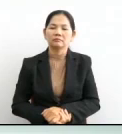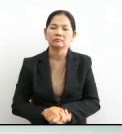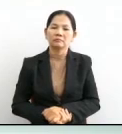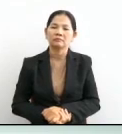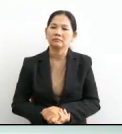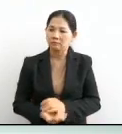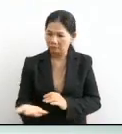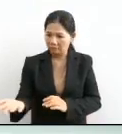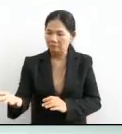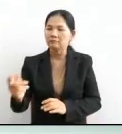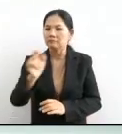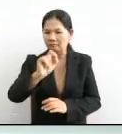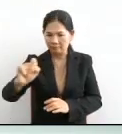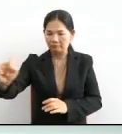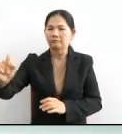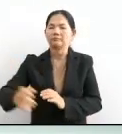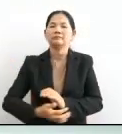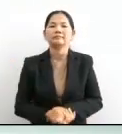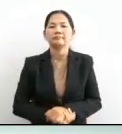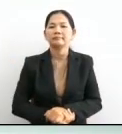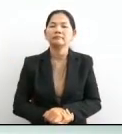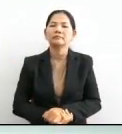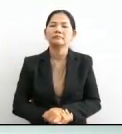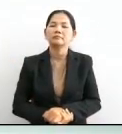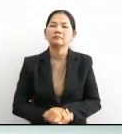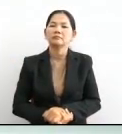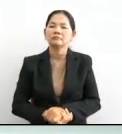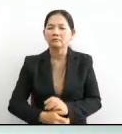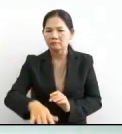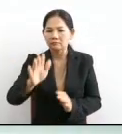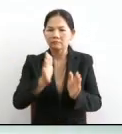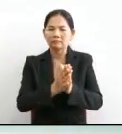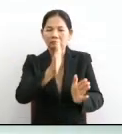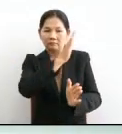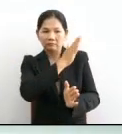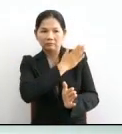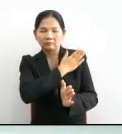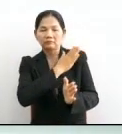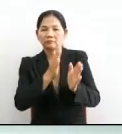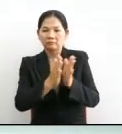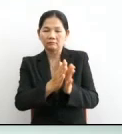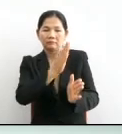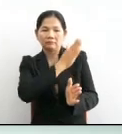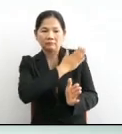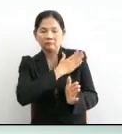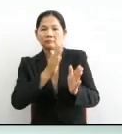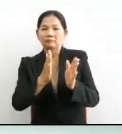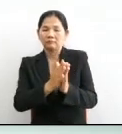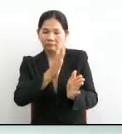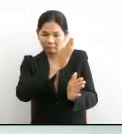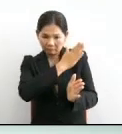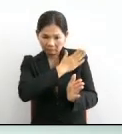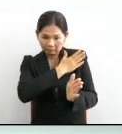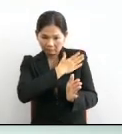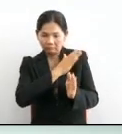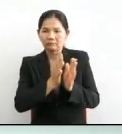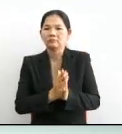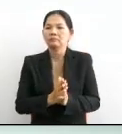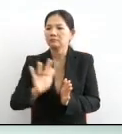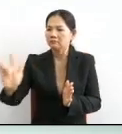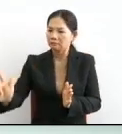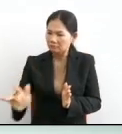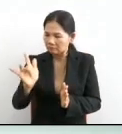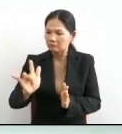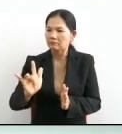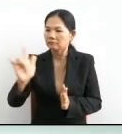chà chẳng con sẽ xây máu chà chà cho trong phố bè xong với con chà chụp phía sang á chà ta cái